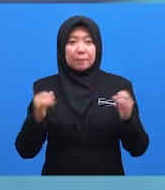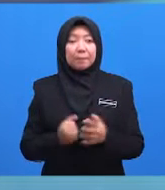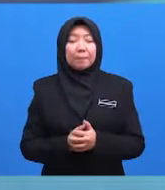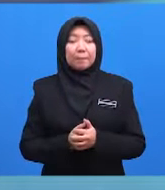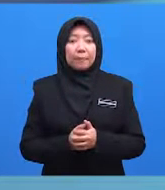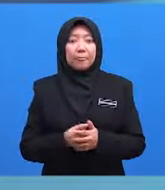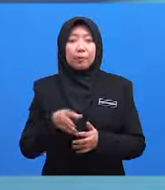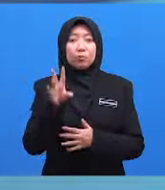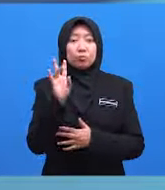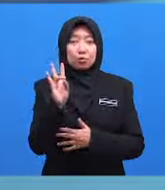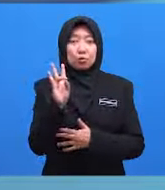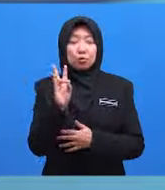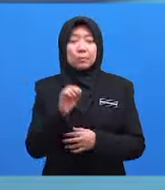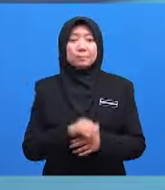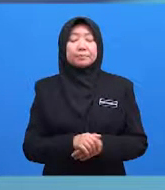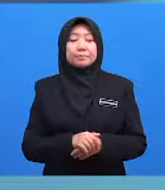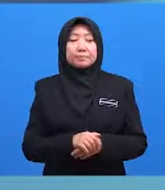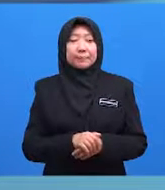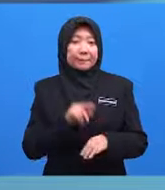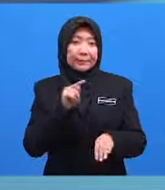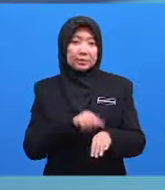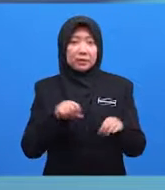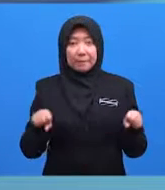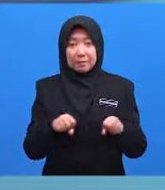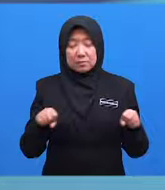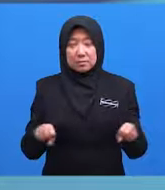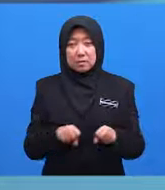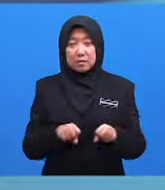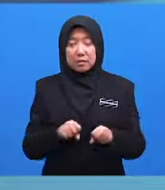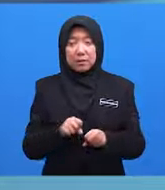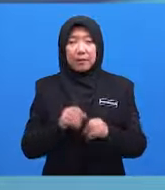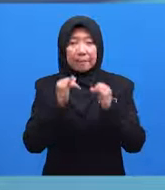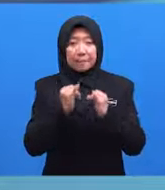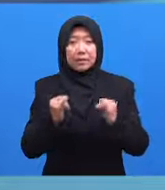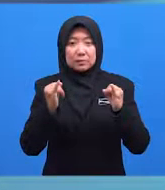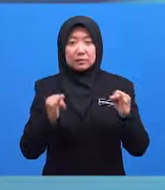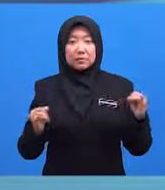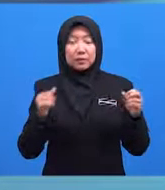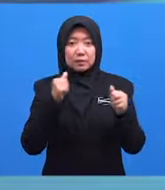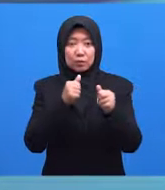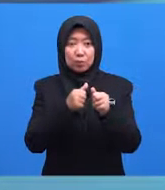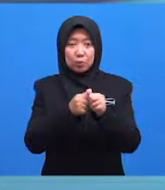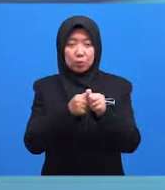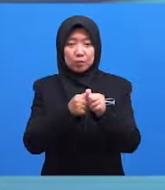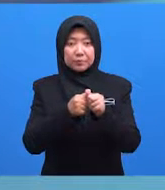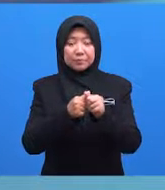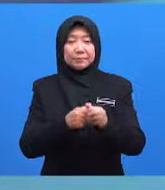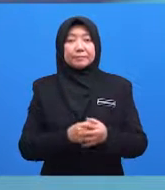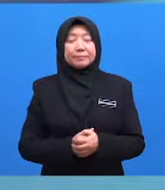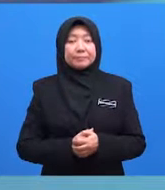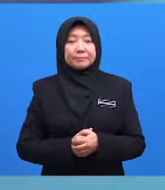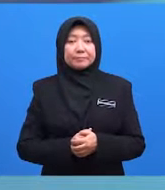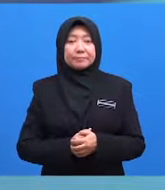Tujuh, pastikan masa memasak pasta di bungkusan dipatuhi.